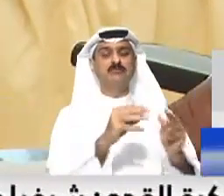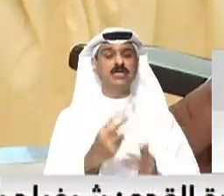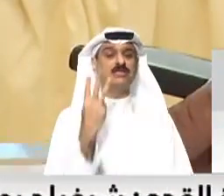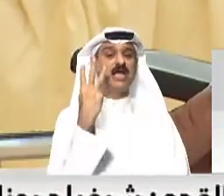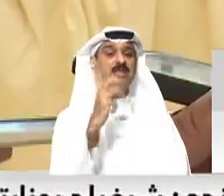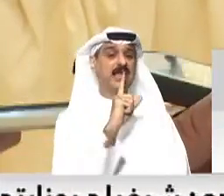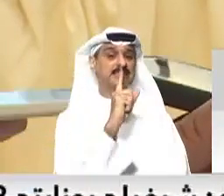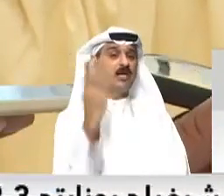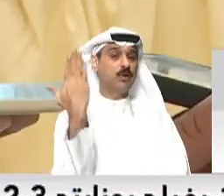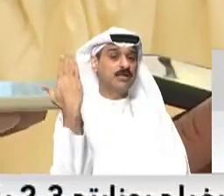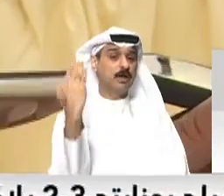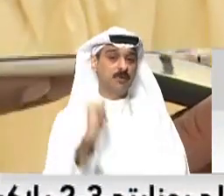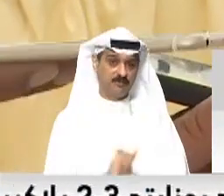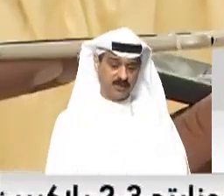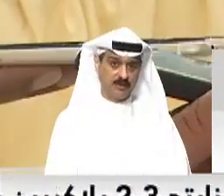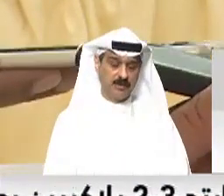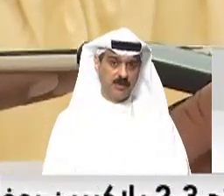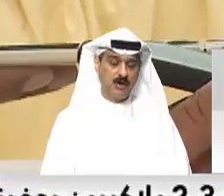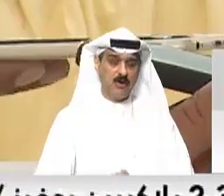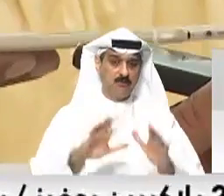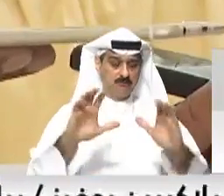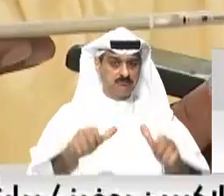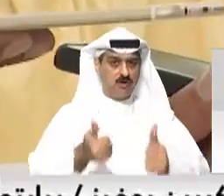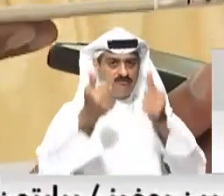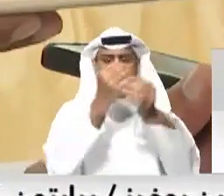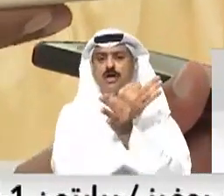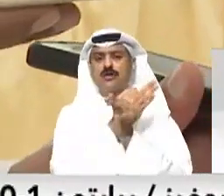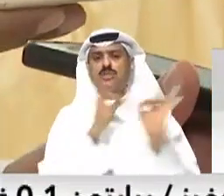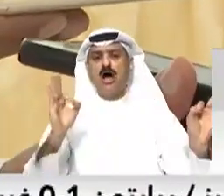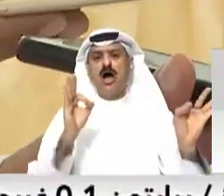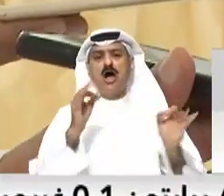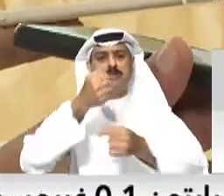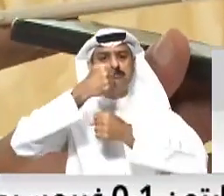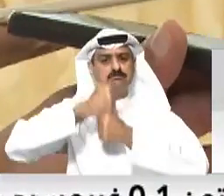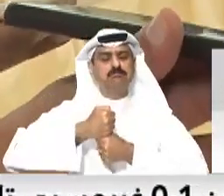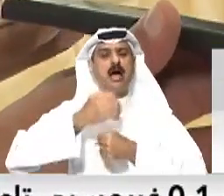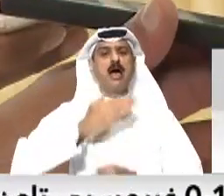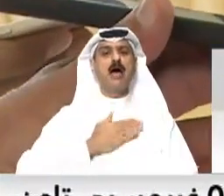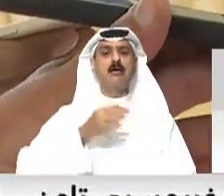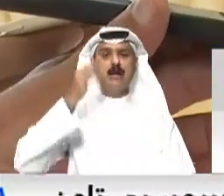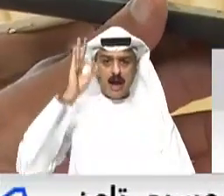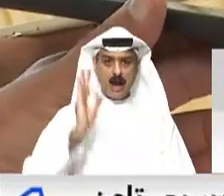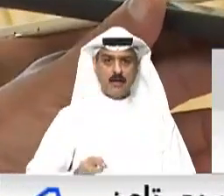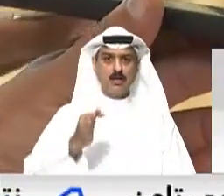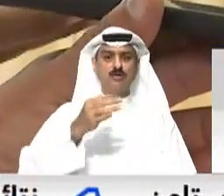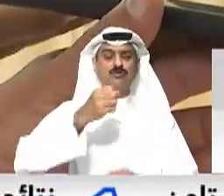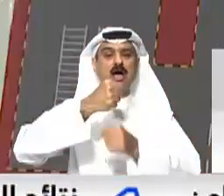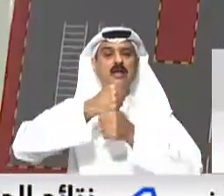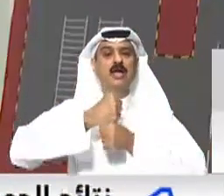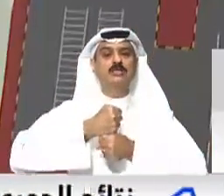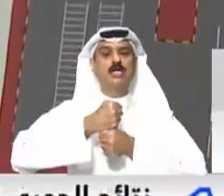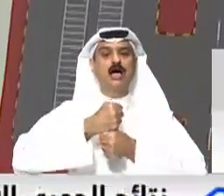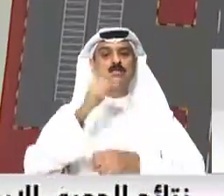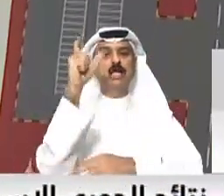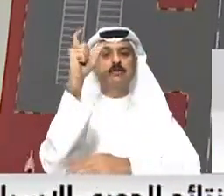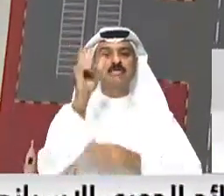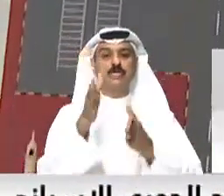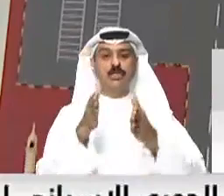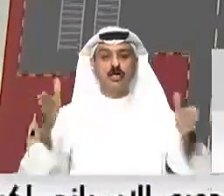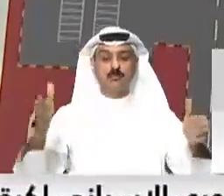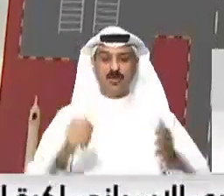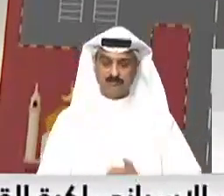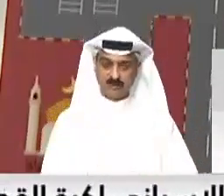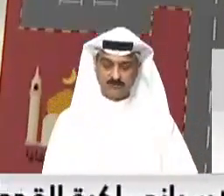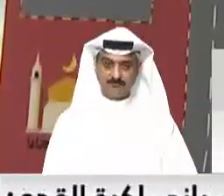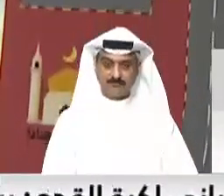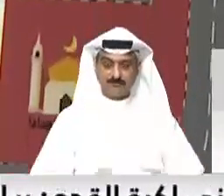3 سنوات من خلال الصيانة التامة، ونؤكد جهوزية المسجد الكبير. إدارة مسجد